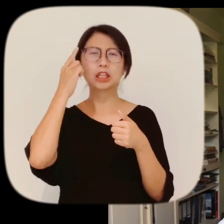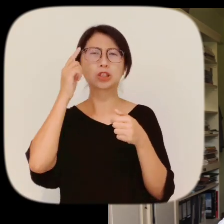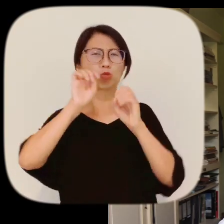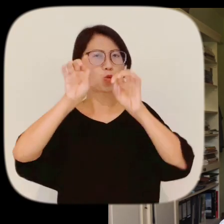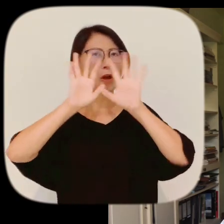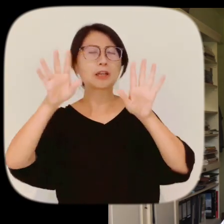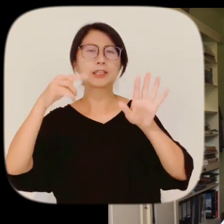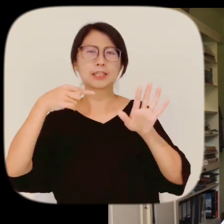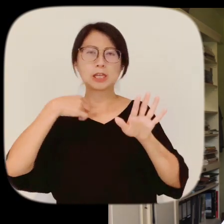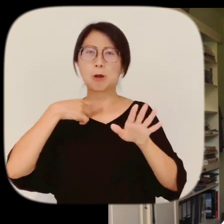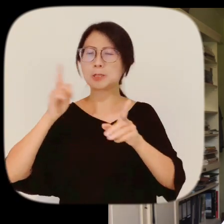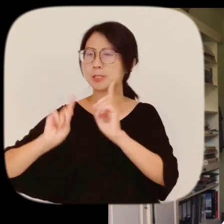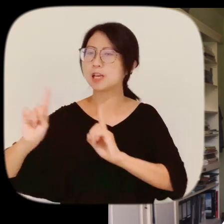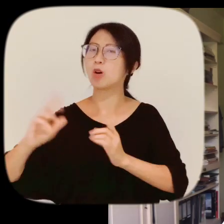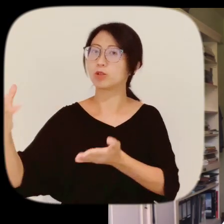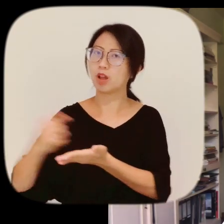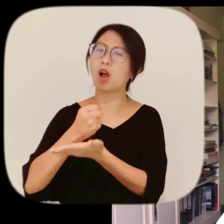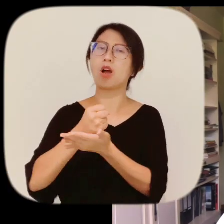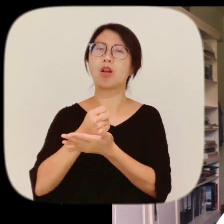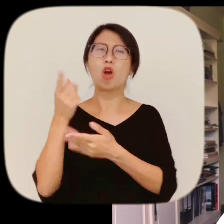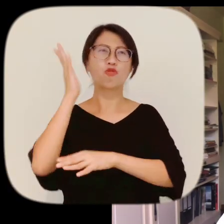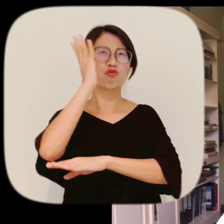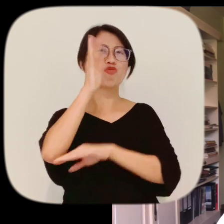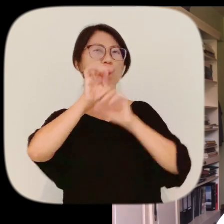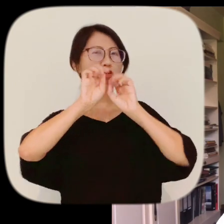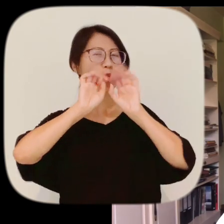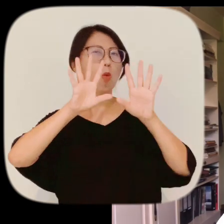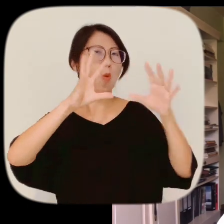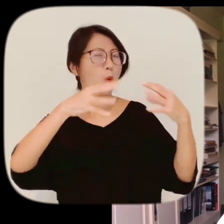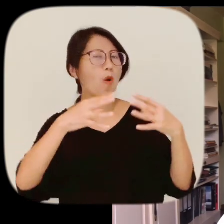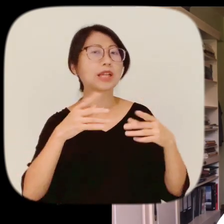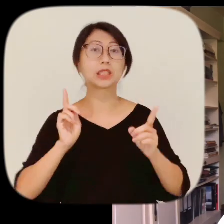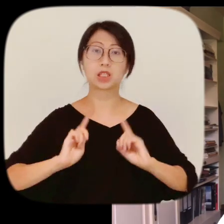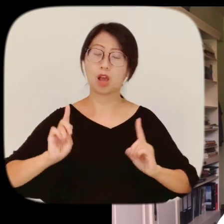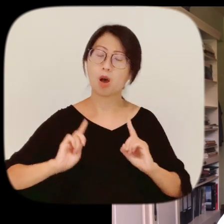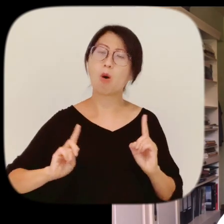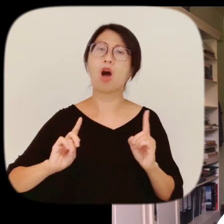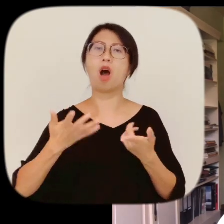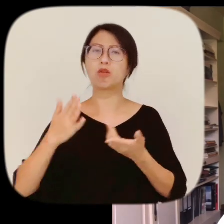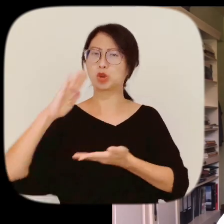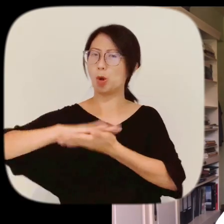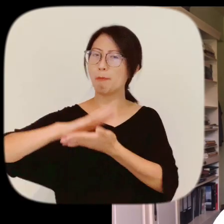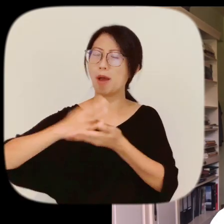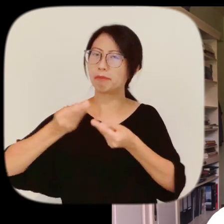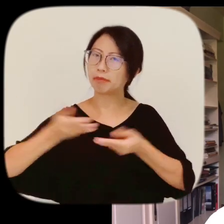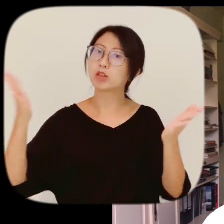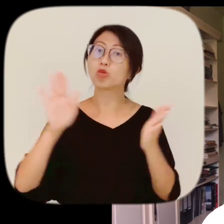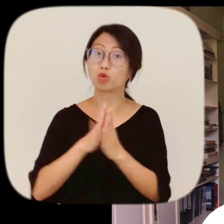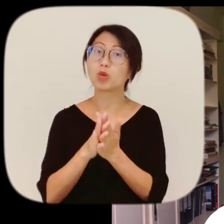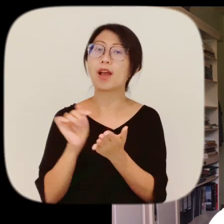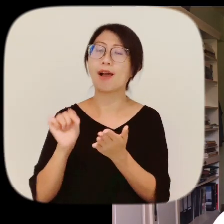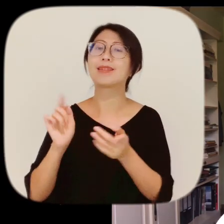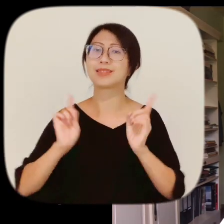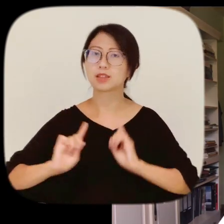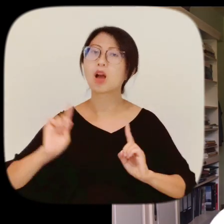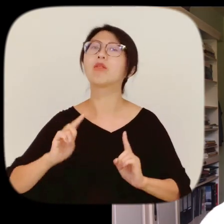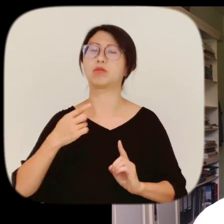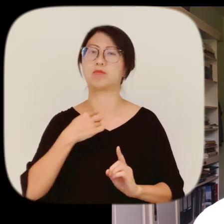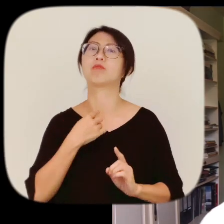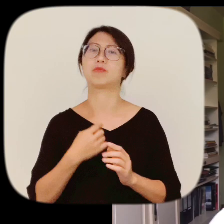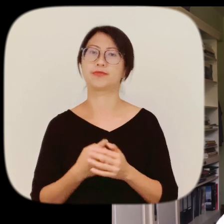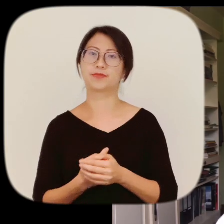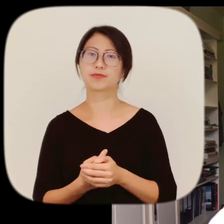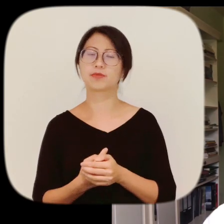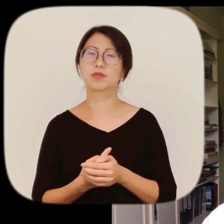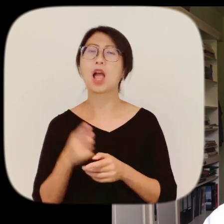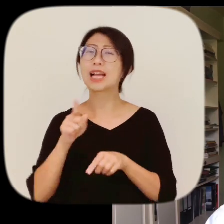自由等等当时呢其实哈维尔呢已经见到捷克呢他已经用了一个字